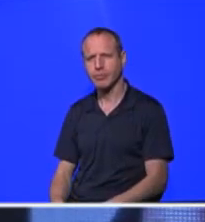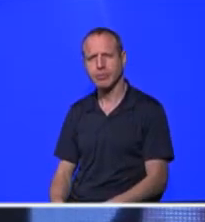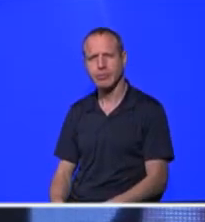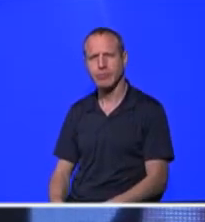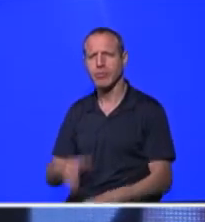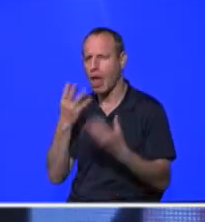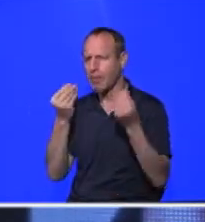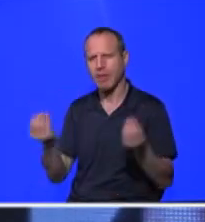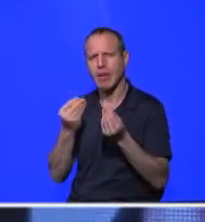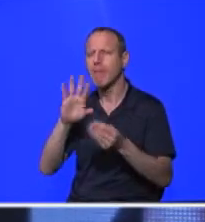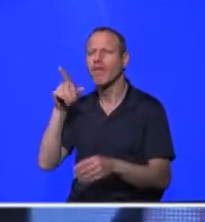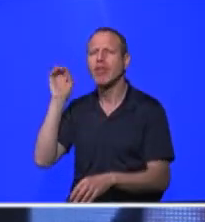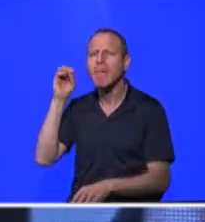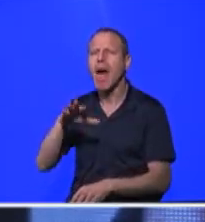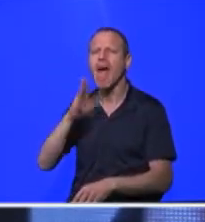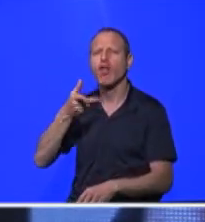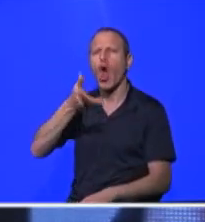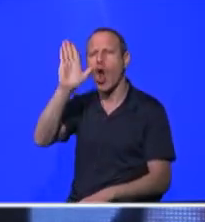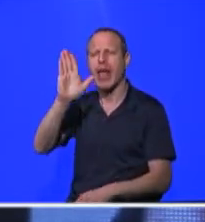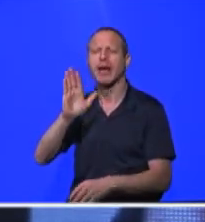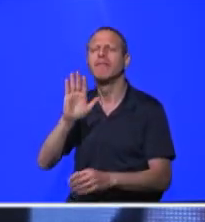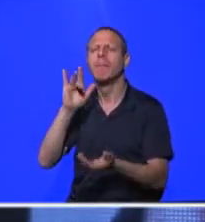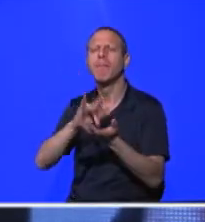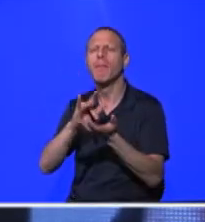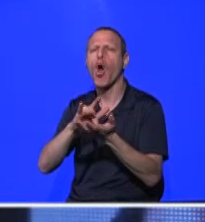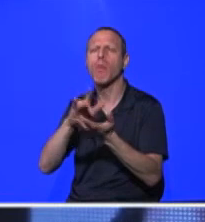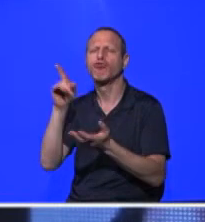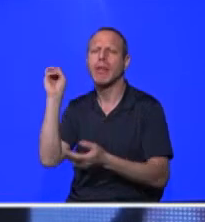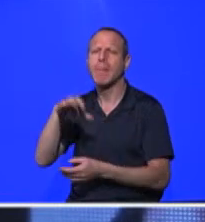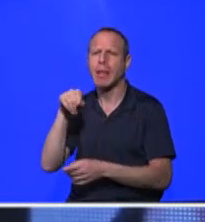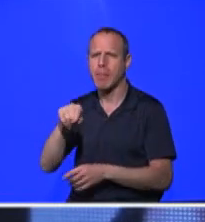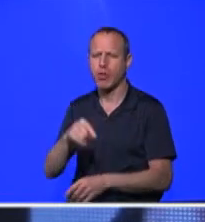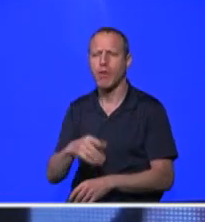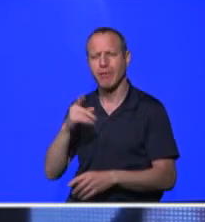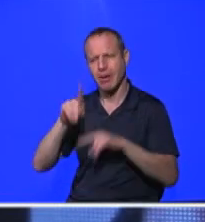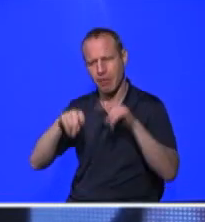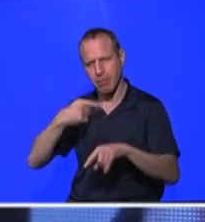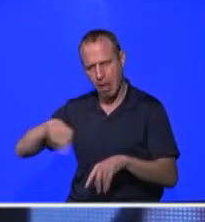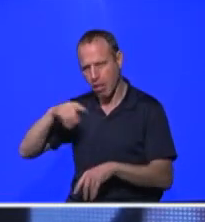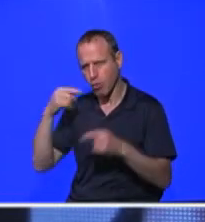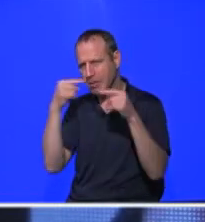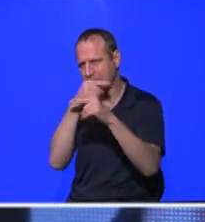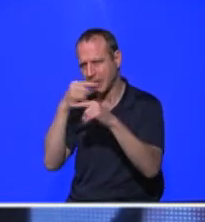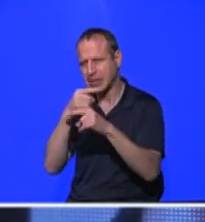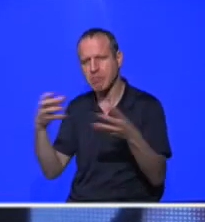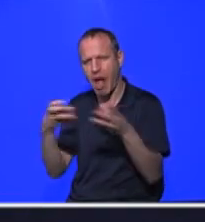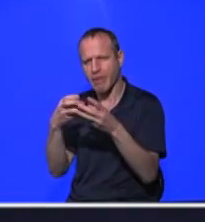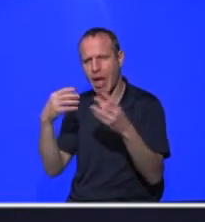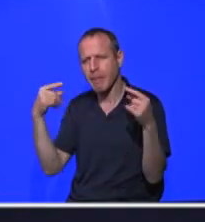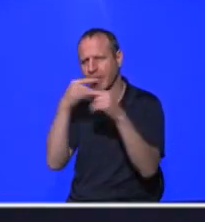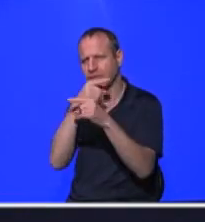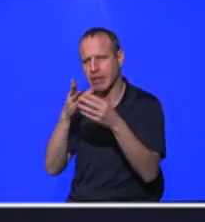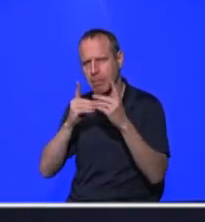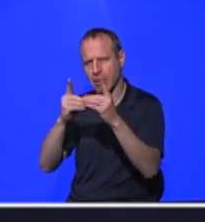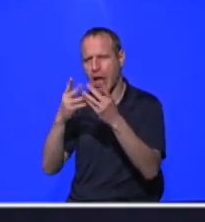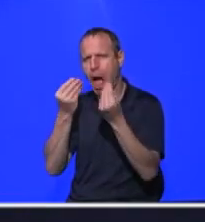מאוד דברים, זה מאיפה אתה בא ואיך אתה הולך, ומה המקום שהגעת ממנו. ואני חושבת שלפעמים אנחנו... מתפספסים, והחברה מפספסת בדרך